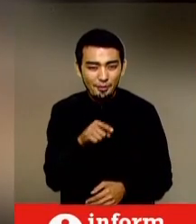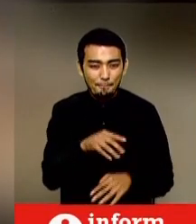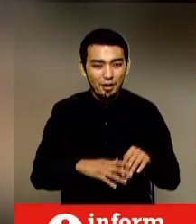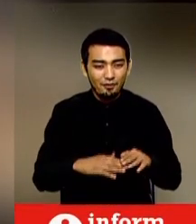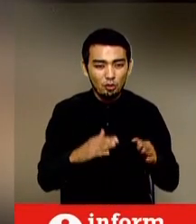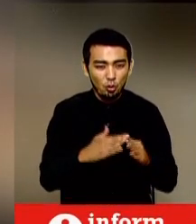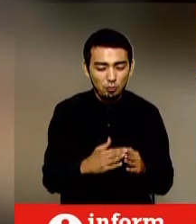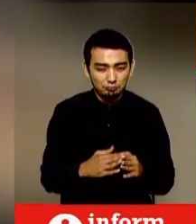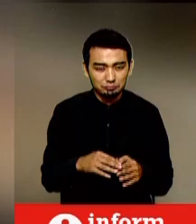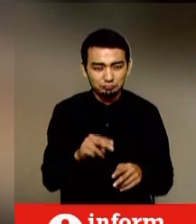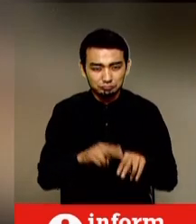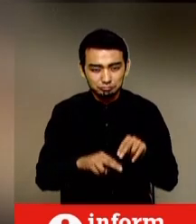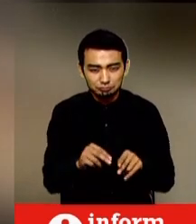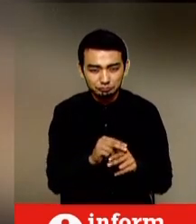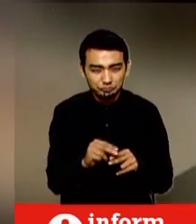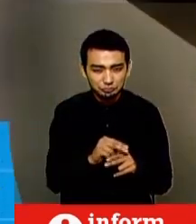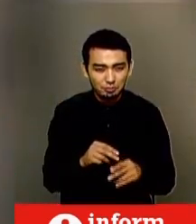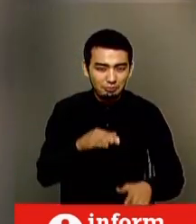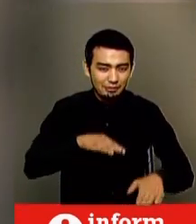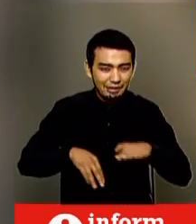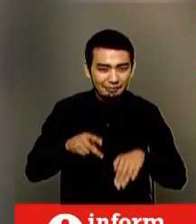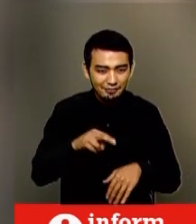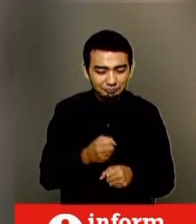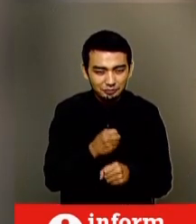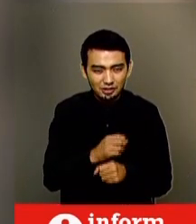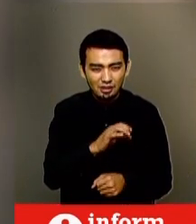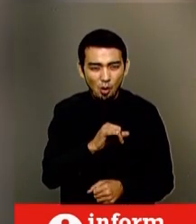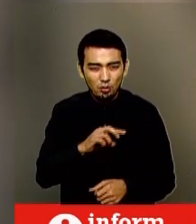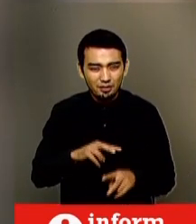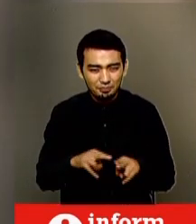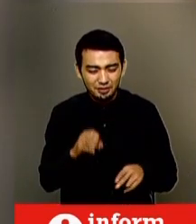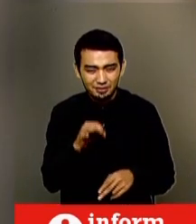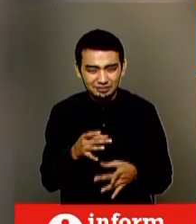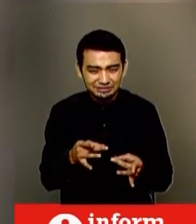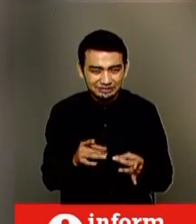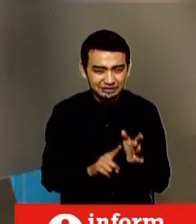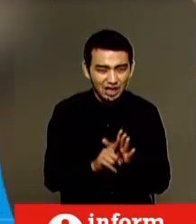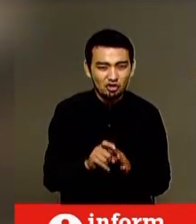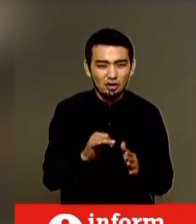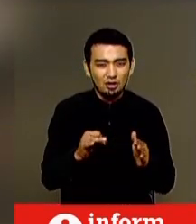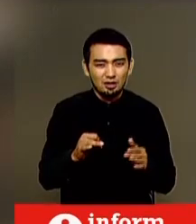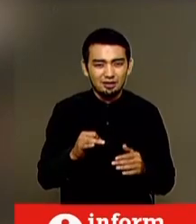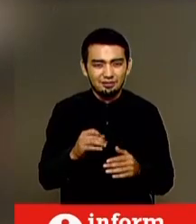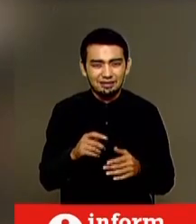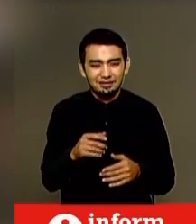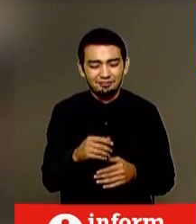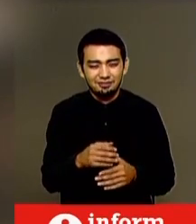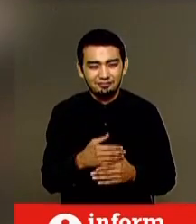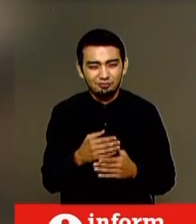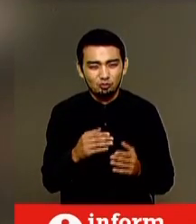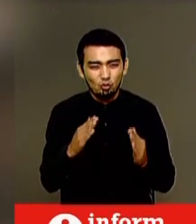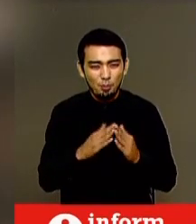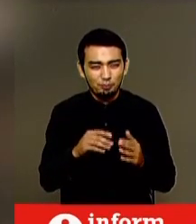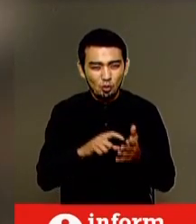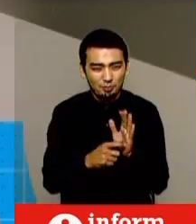домов развернулась стройка бассейнов. Люди уверяют, из-за этого в доме стало сыро, начали трескаться стены. Первоначально даже